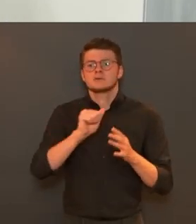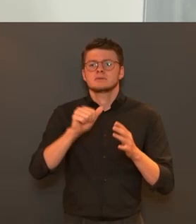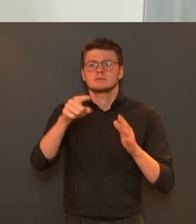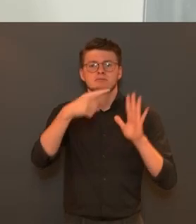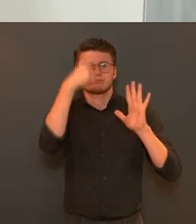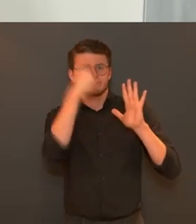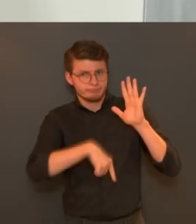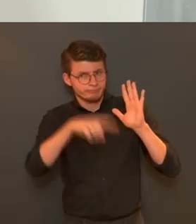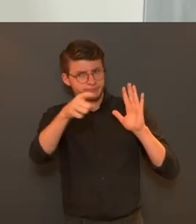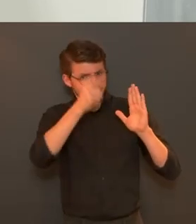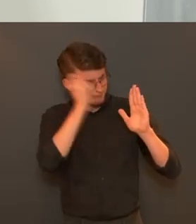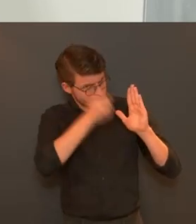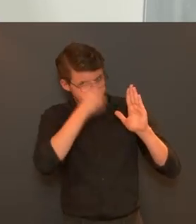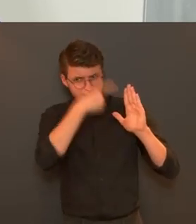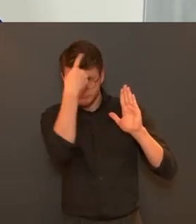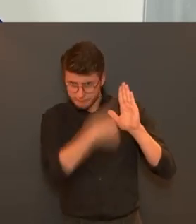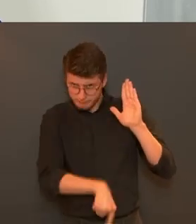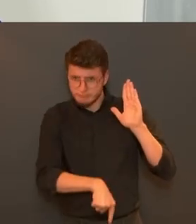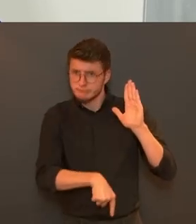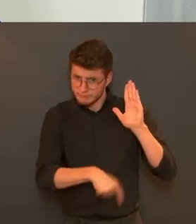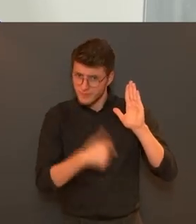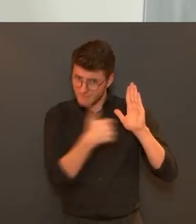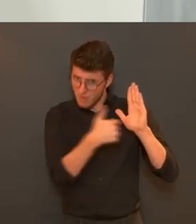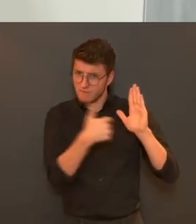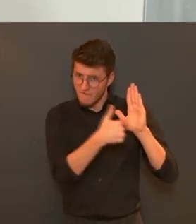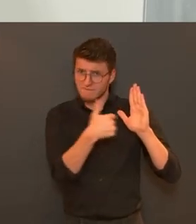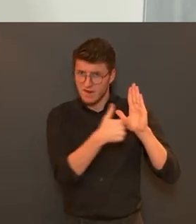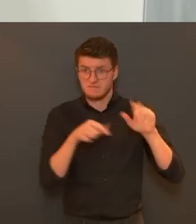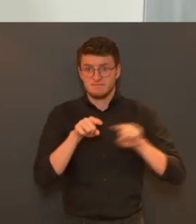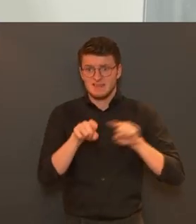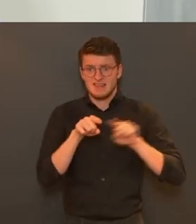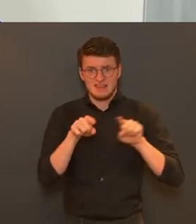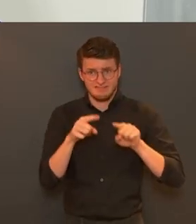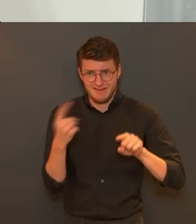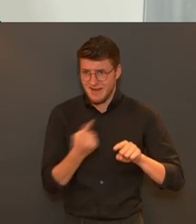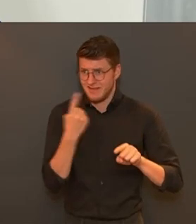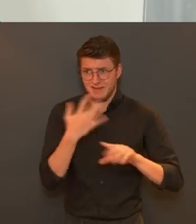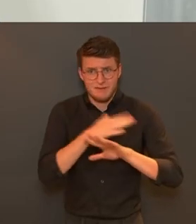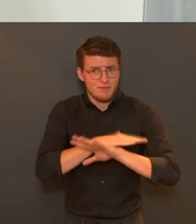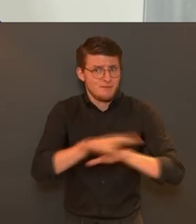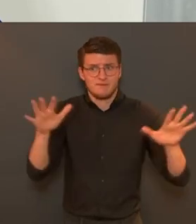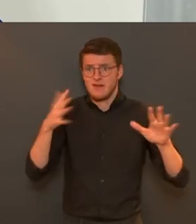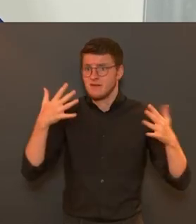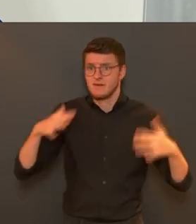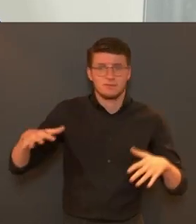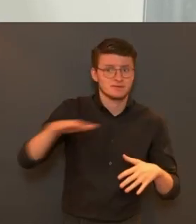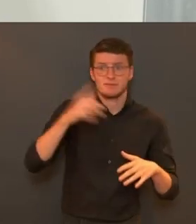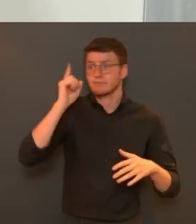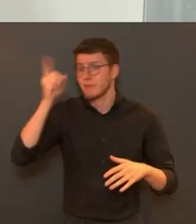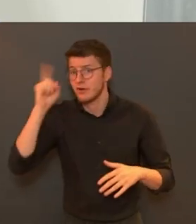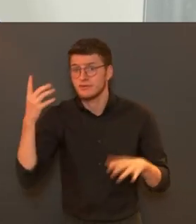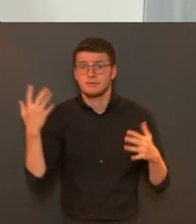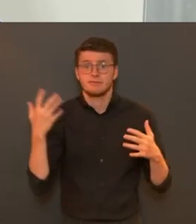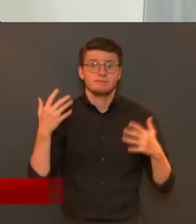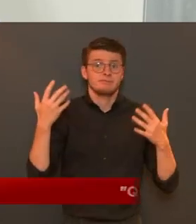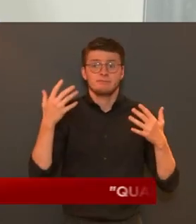c'est de savoir que si vous respectez bien les 6 règles d'or, eh bien à ce moment-là, vous pourrez à tout